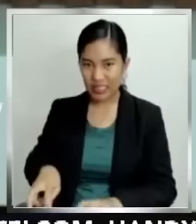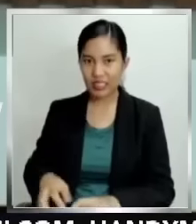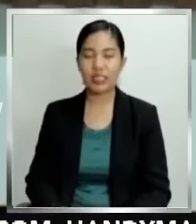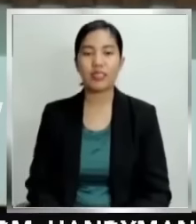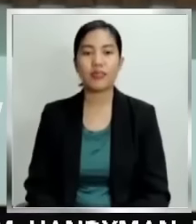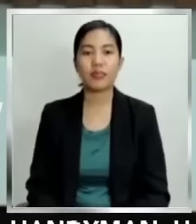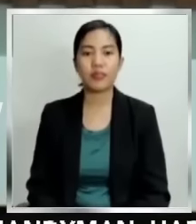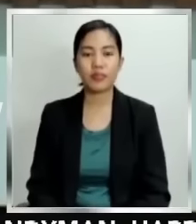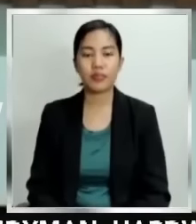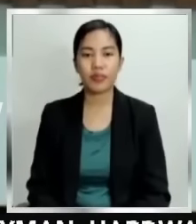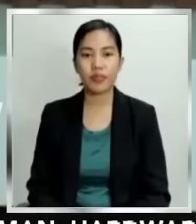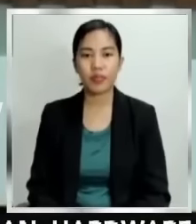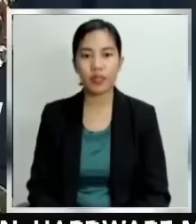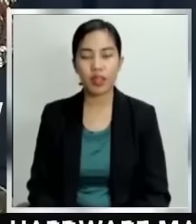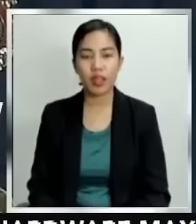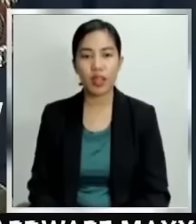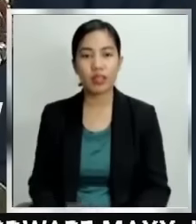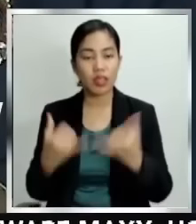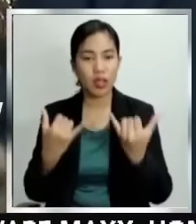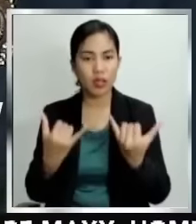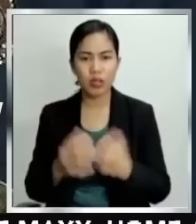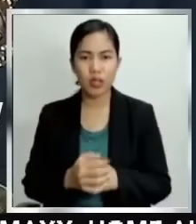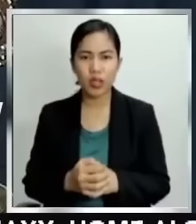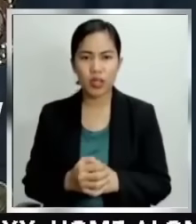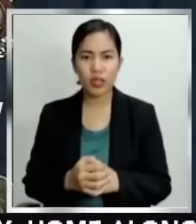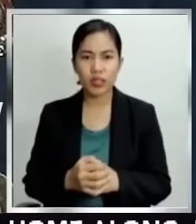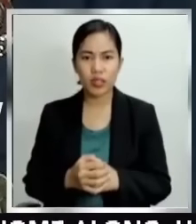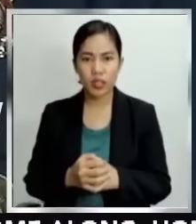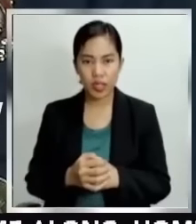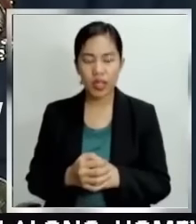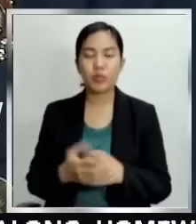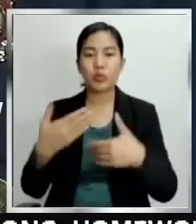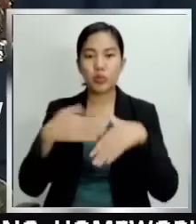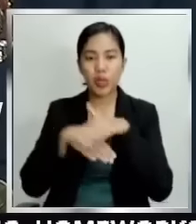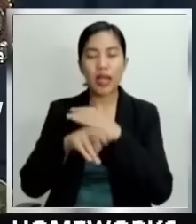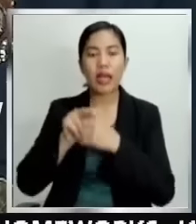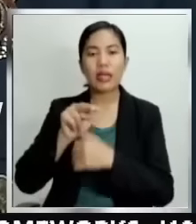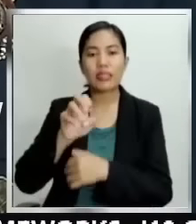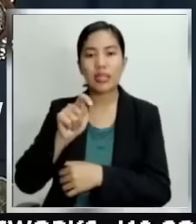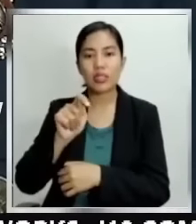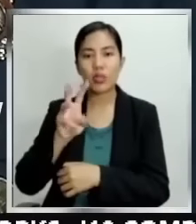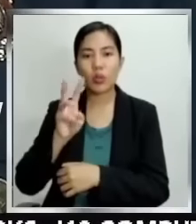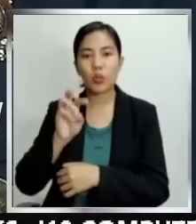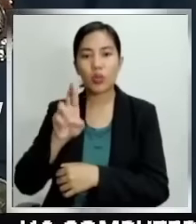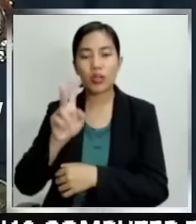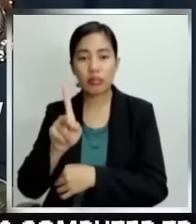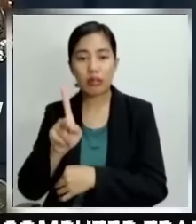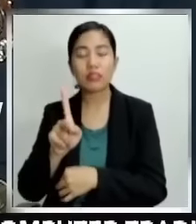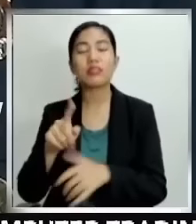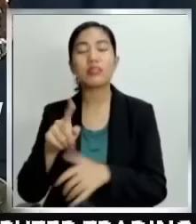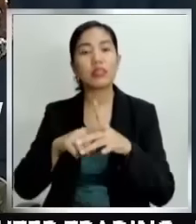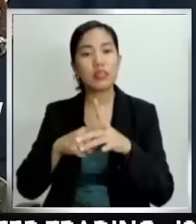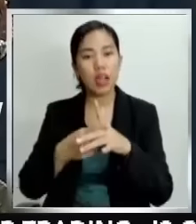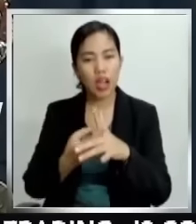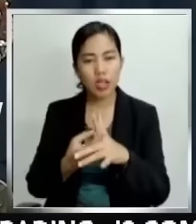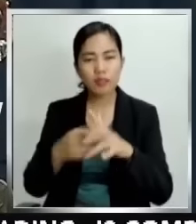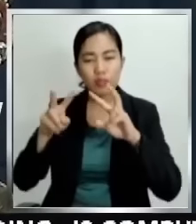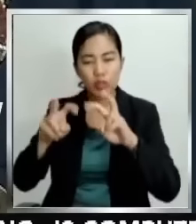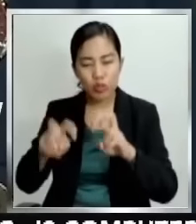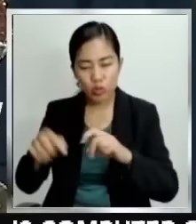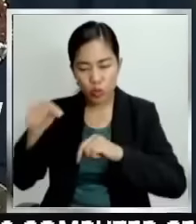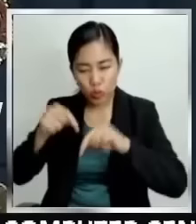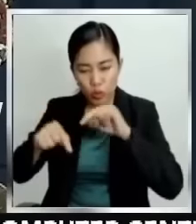Hanggang napasok natin yung kanilang network na ganon. At doon natin inumpisahang tuntunin kung saan ang gagaling yung mga SIM card